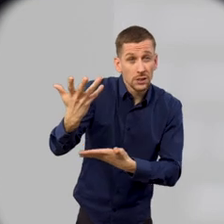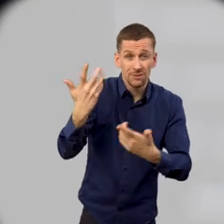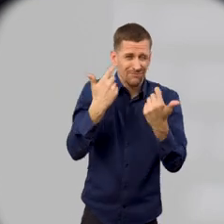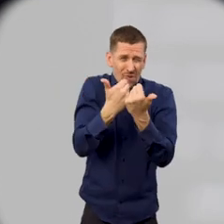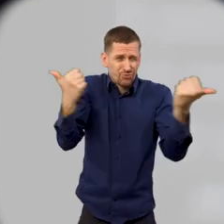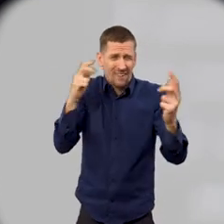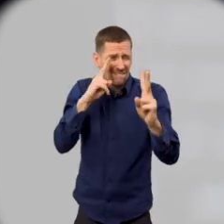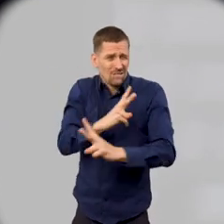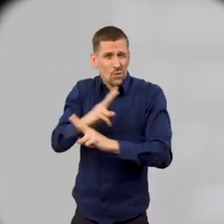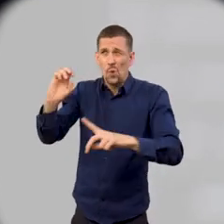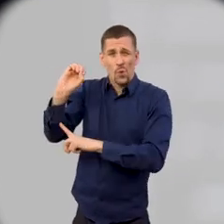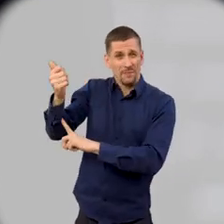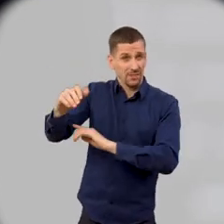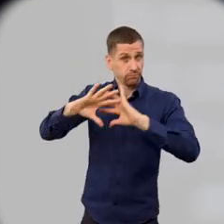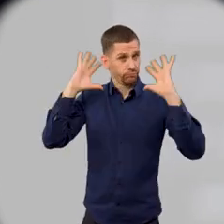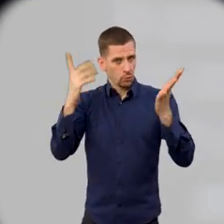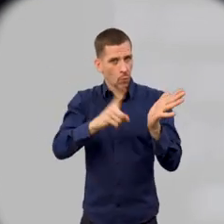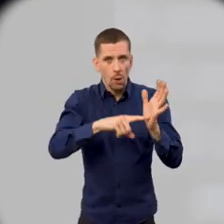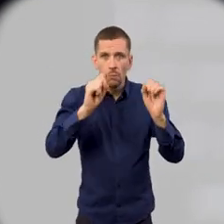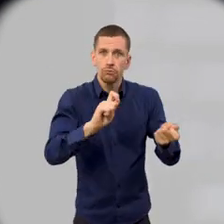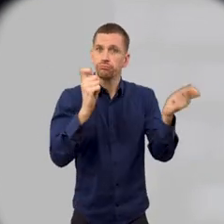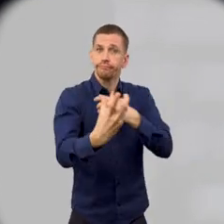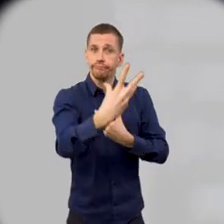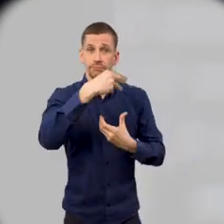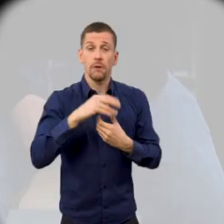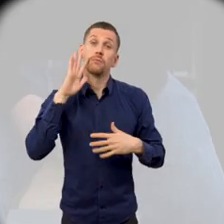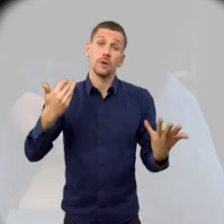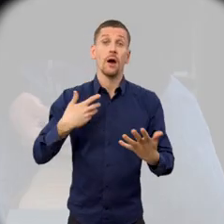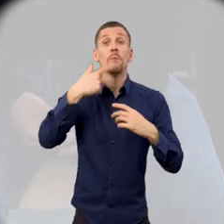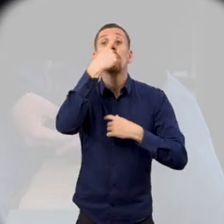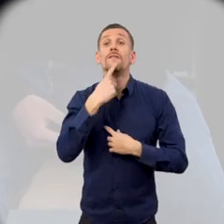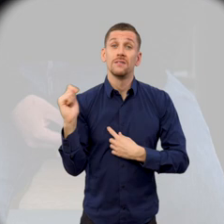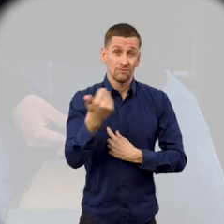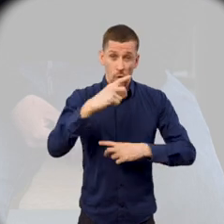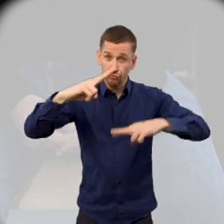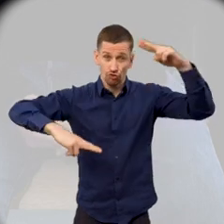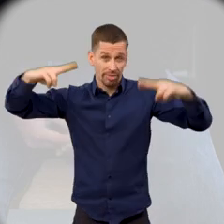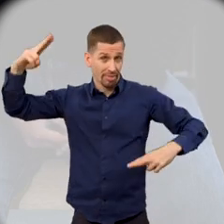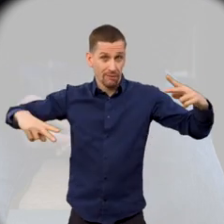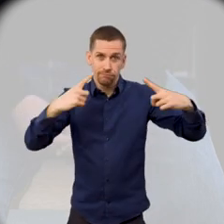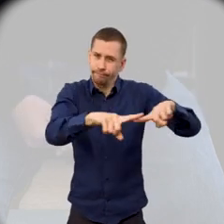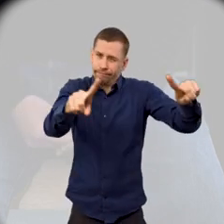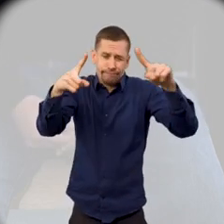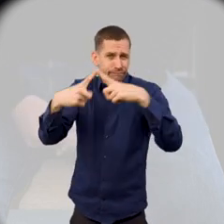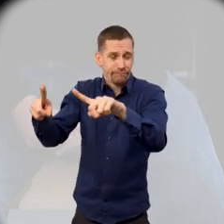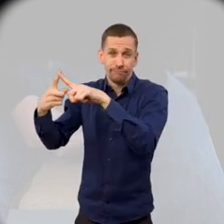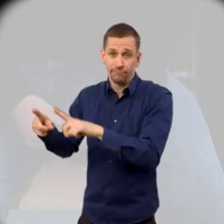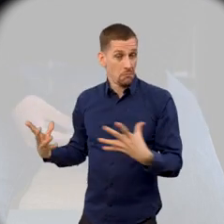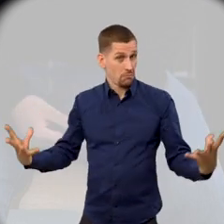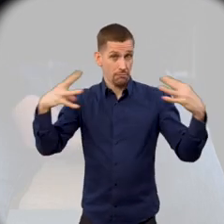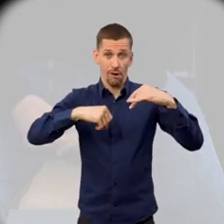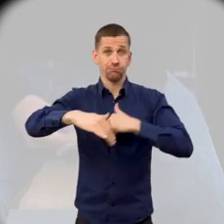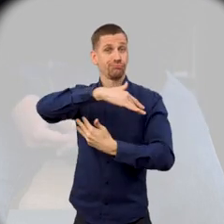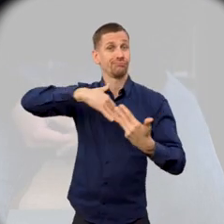artistiques, par exemple, mais aussi le droit qui est à l'opposé total. Ce que j'essaie de dire, c'est qu'en fait, on a une